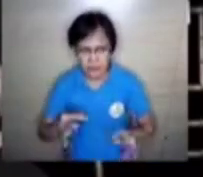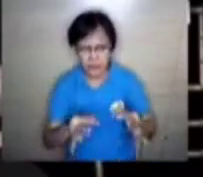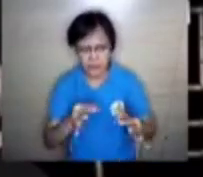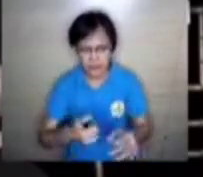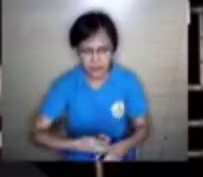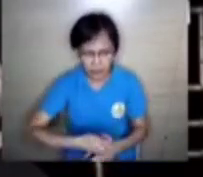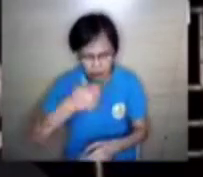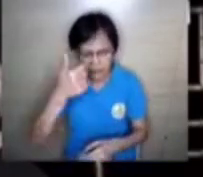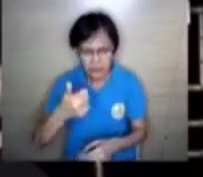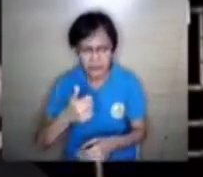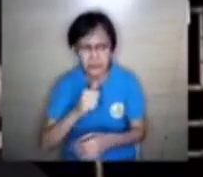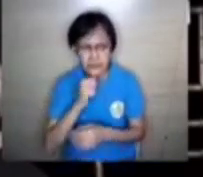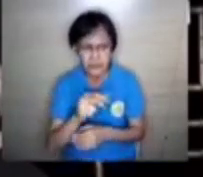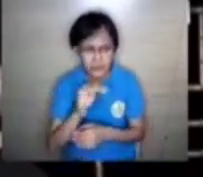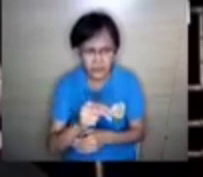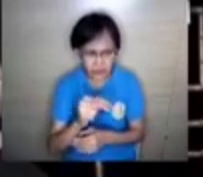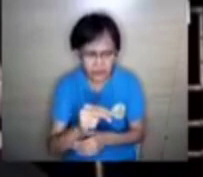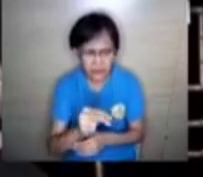alamin. Sumunod kayo sa batas.